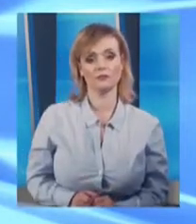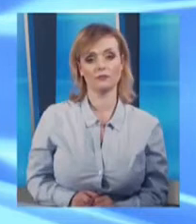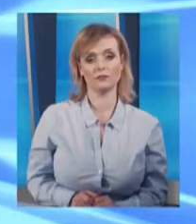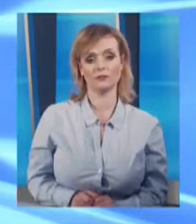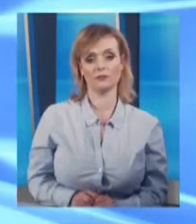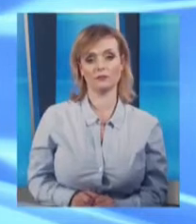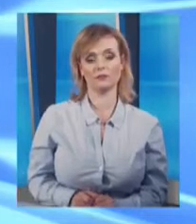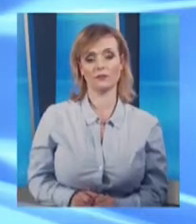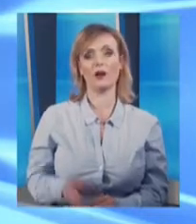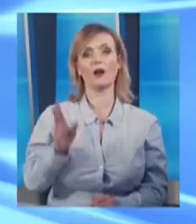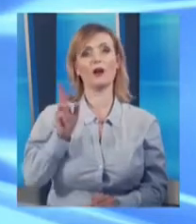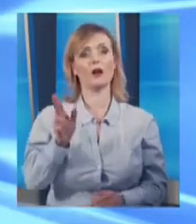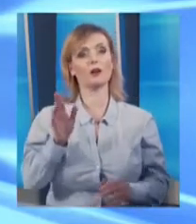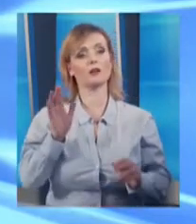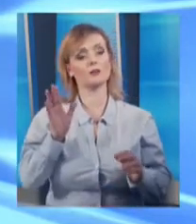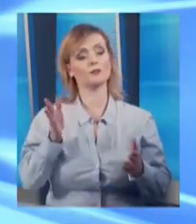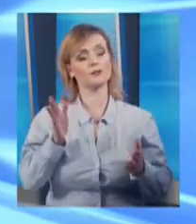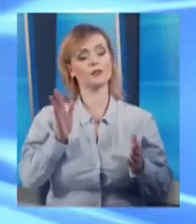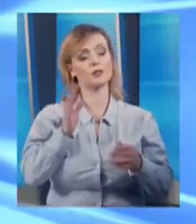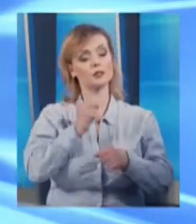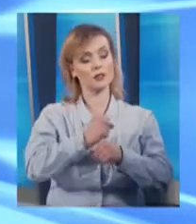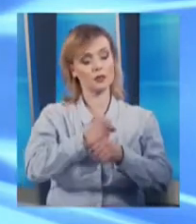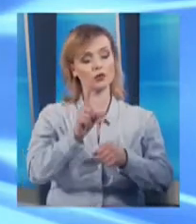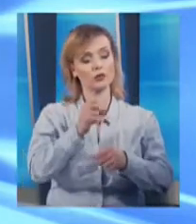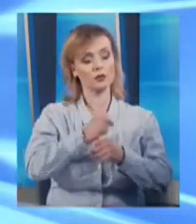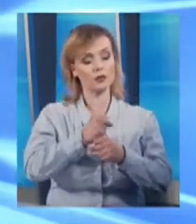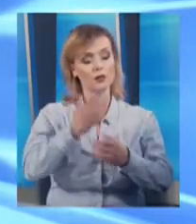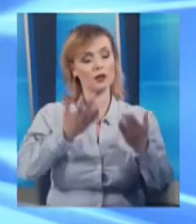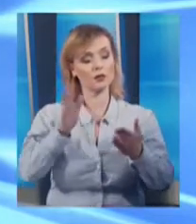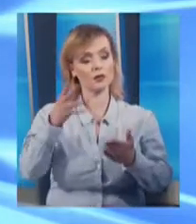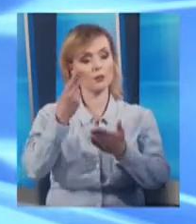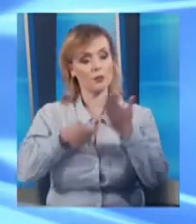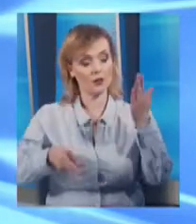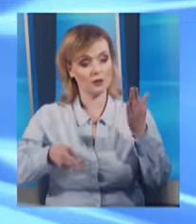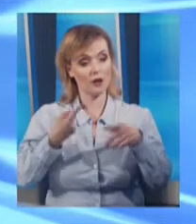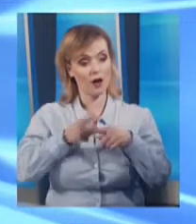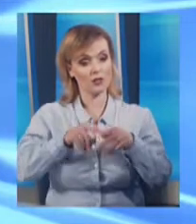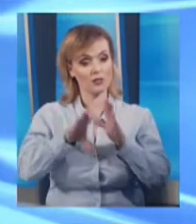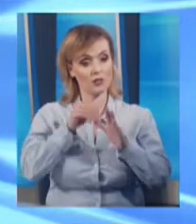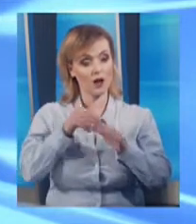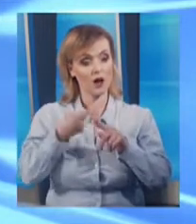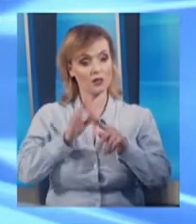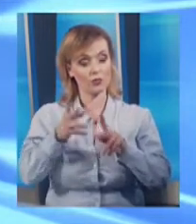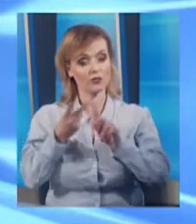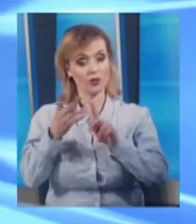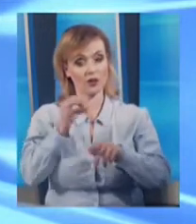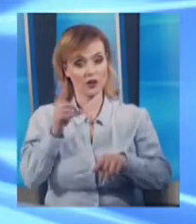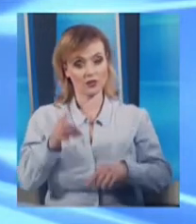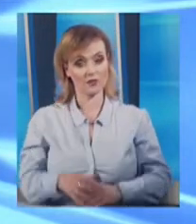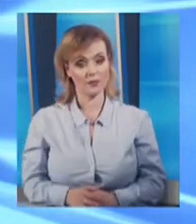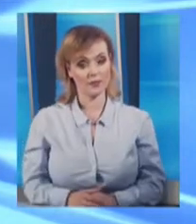Cum va proceda doamna Sandu în cazul în care pierde aceste alegeri, ar fi a doua oară, și